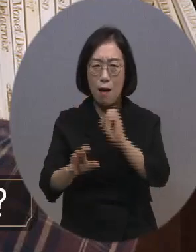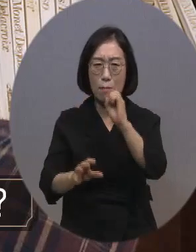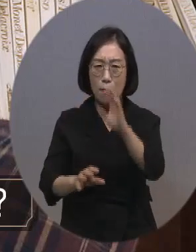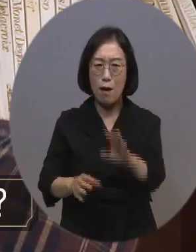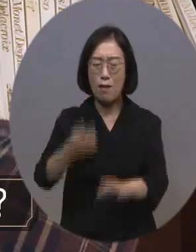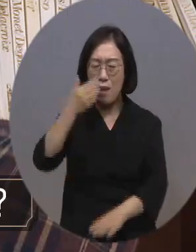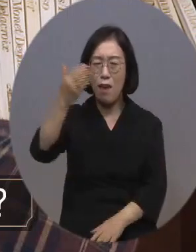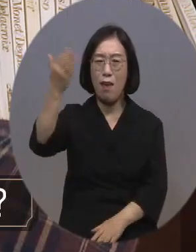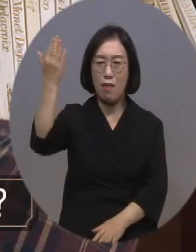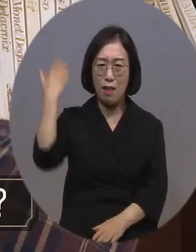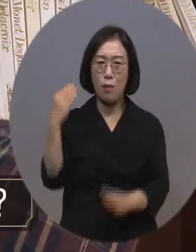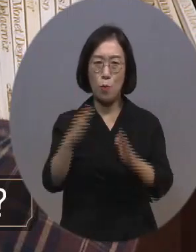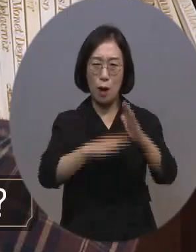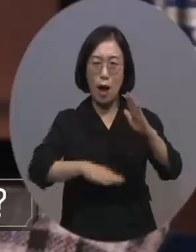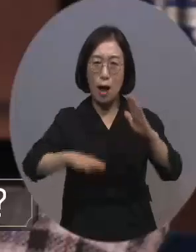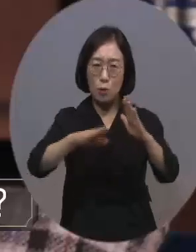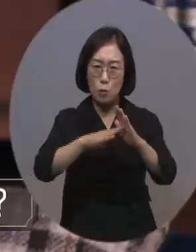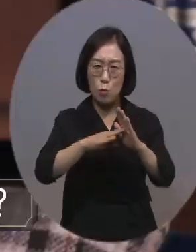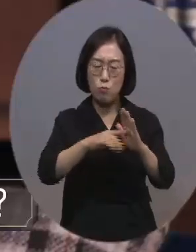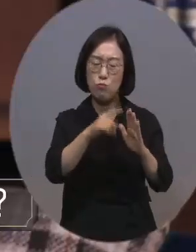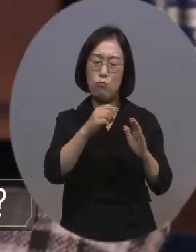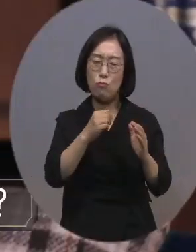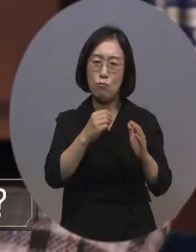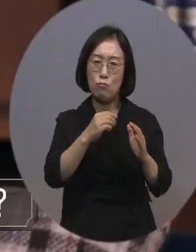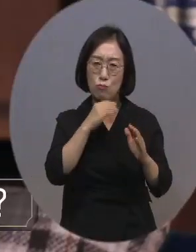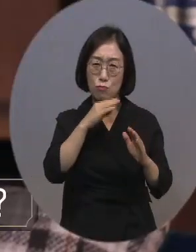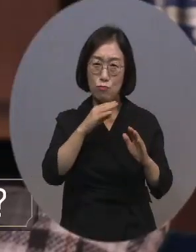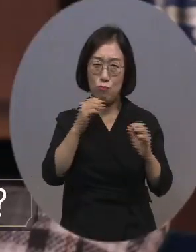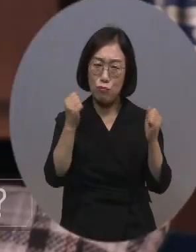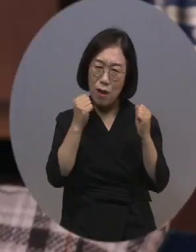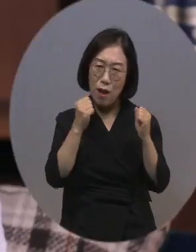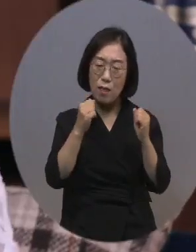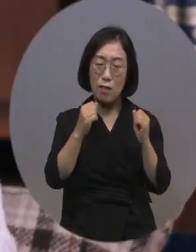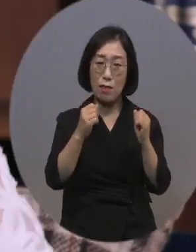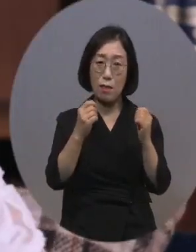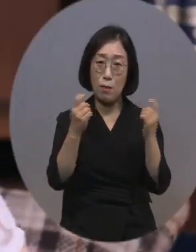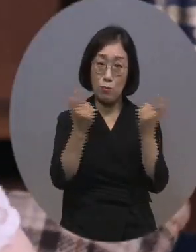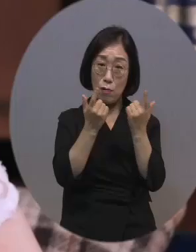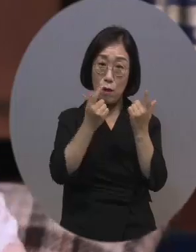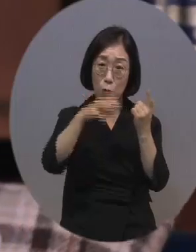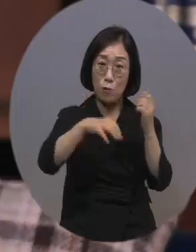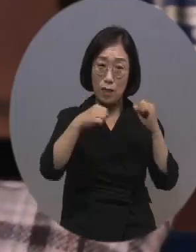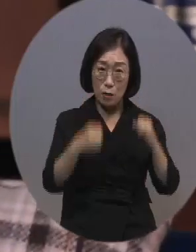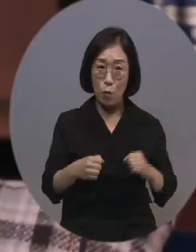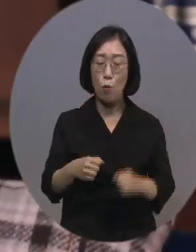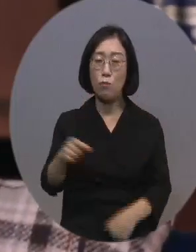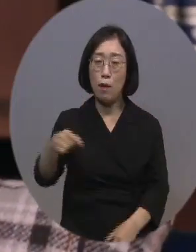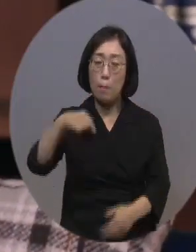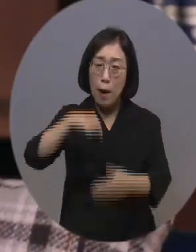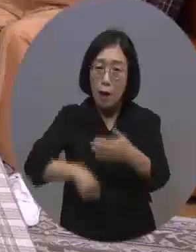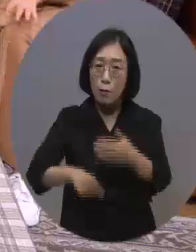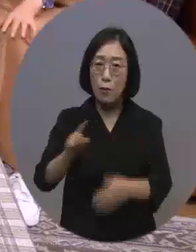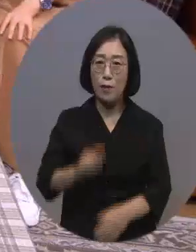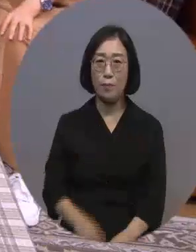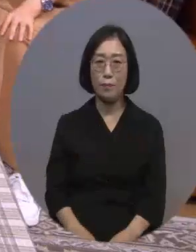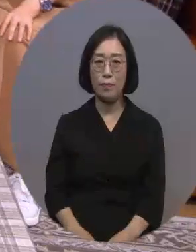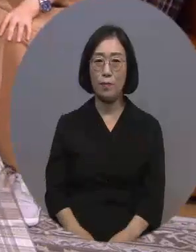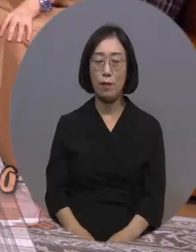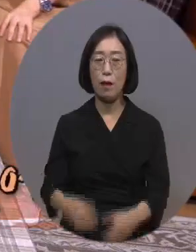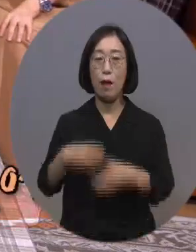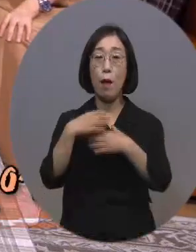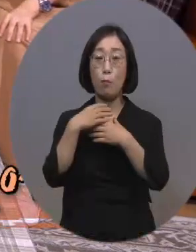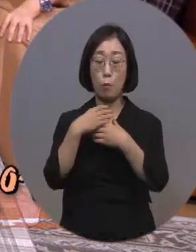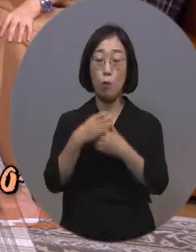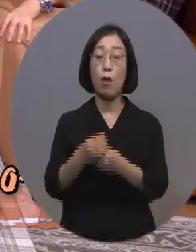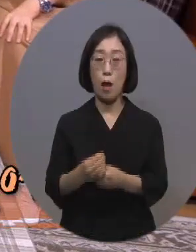뭐 남겨놓은 가족들 얘기라든지 그때 심경이 어떨까요? 이런 거 막 물어봐도 되는 건가요? 아니 그냥 편안한 분위기에서 이렇게